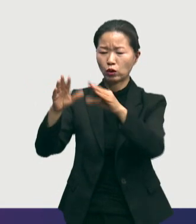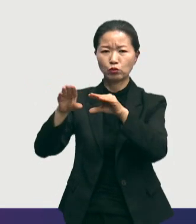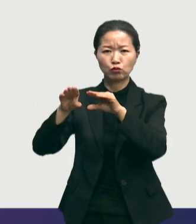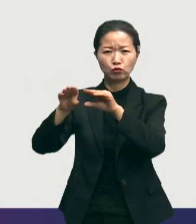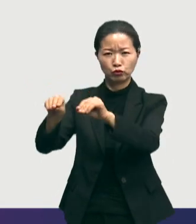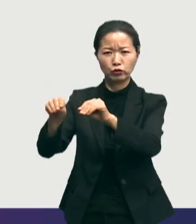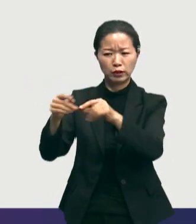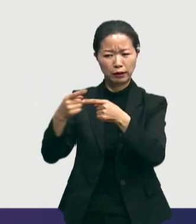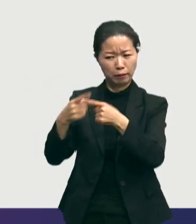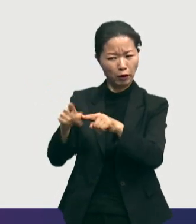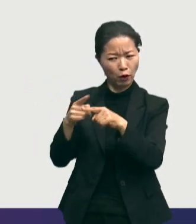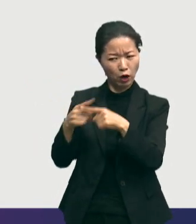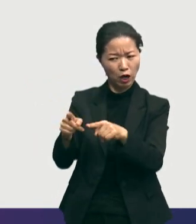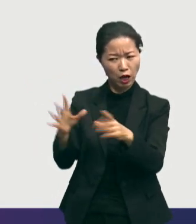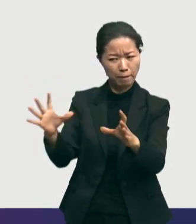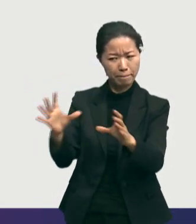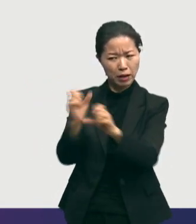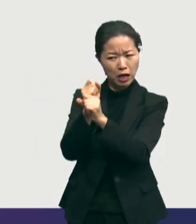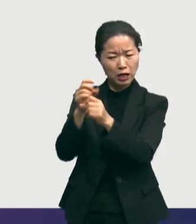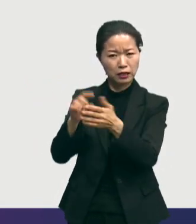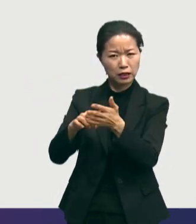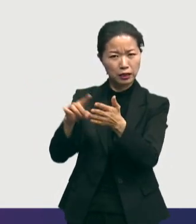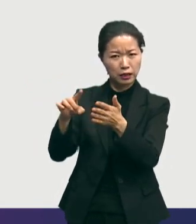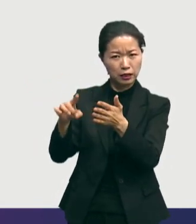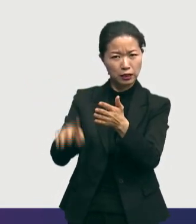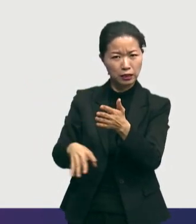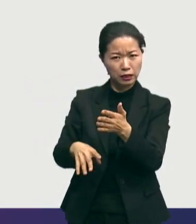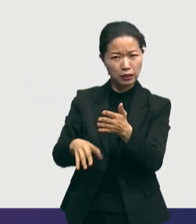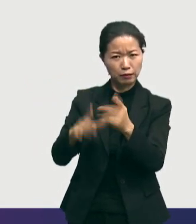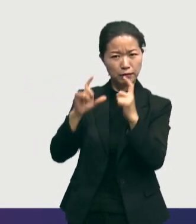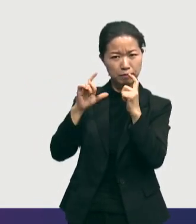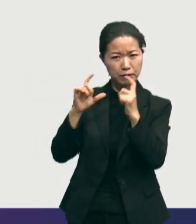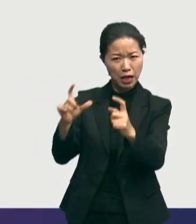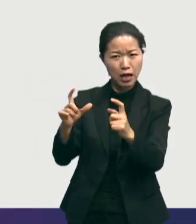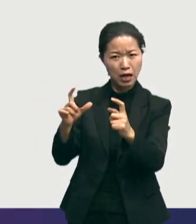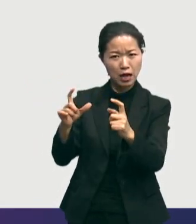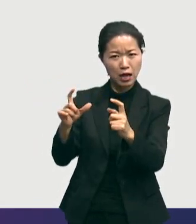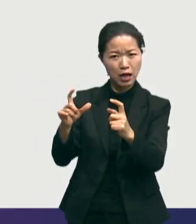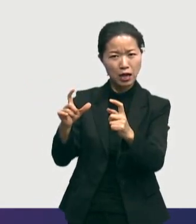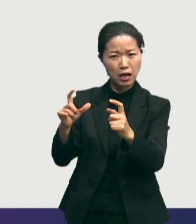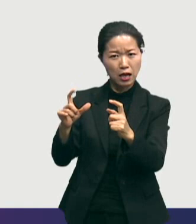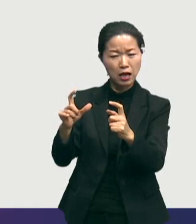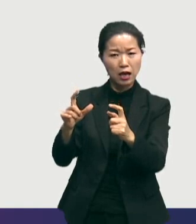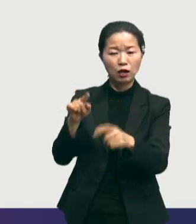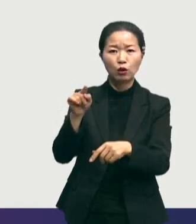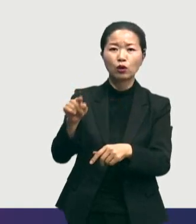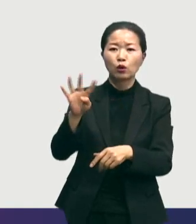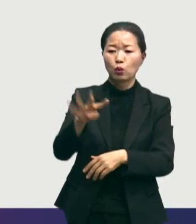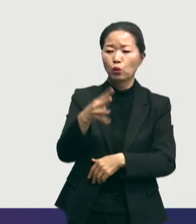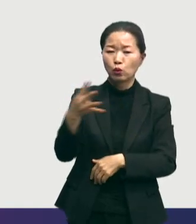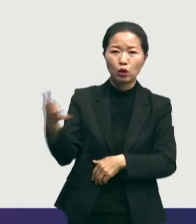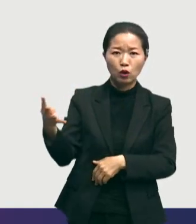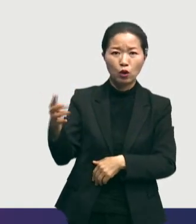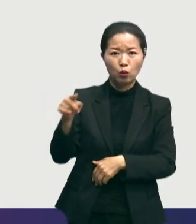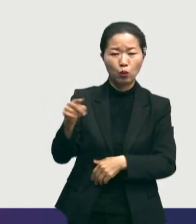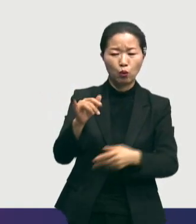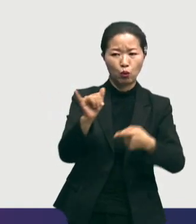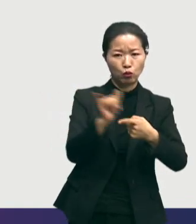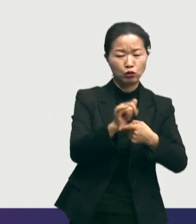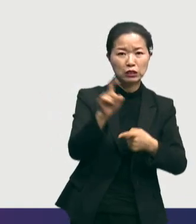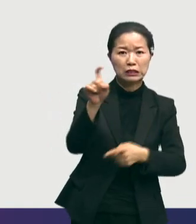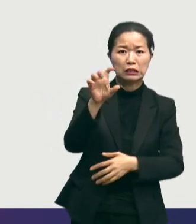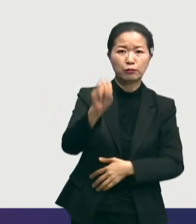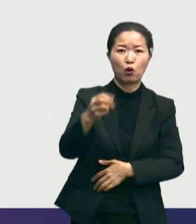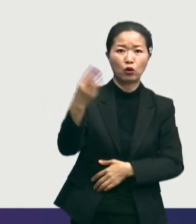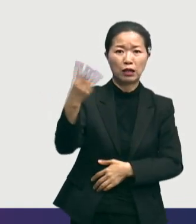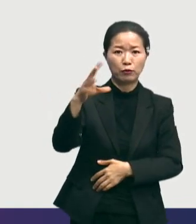중지했다고 판단해 종합합산세율을 부과하면서 벌어졌다고 보도했습니다. 롯데쇼핑은 연수구의 조치로 10억